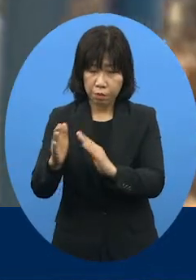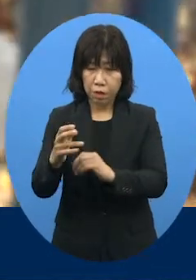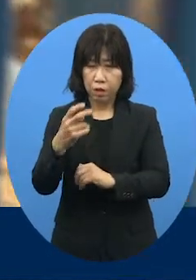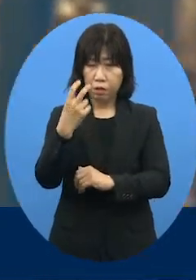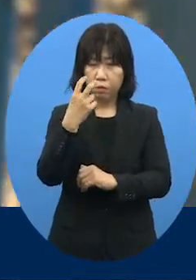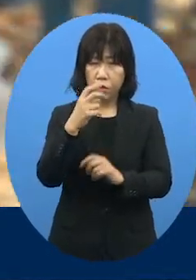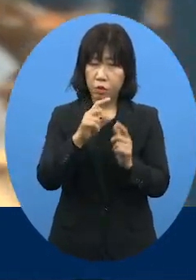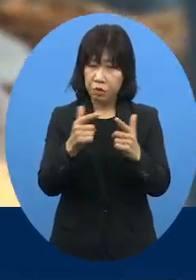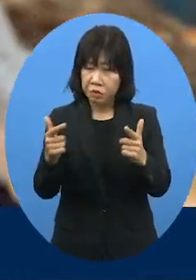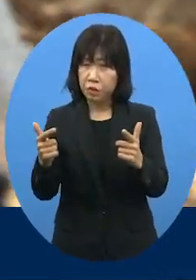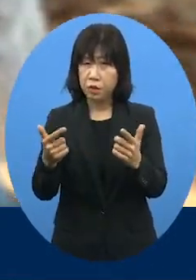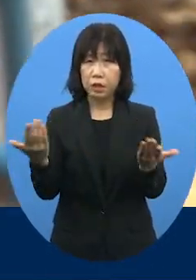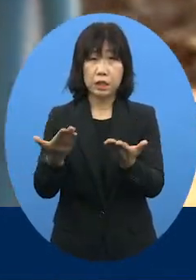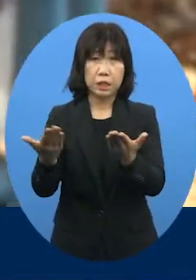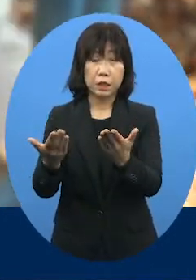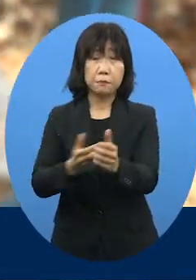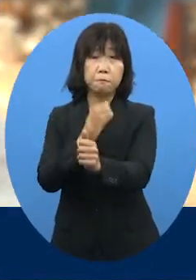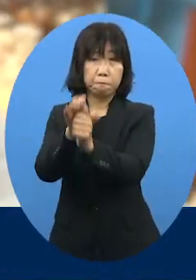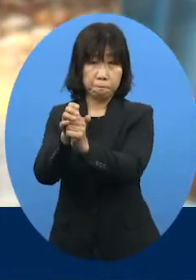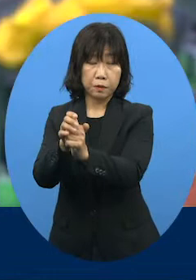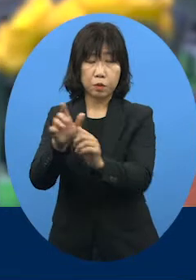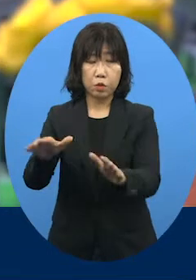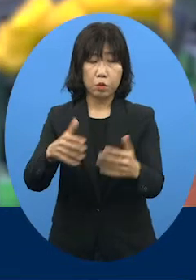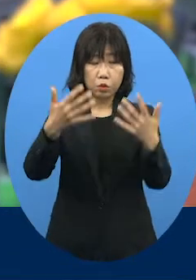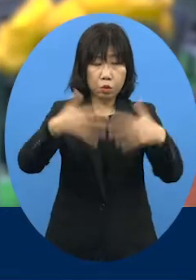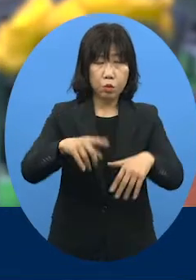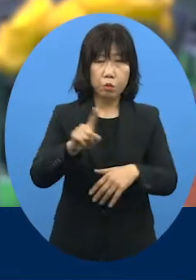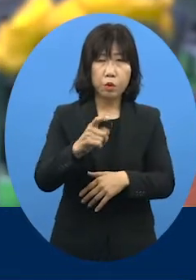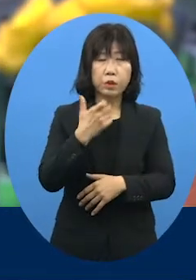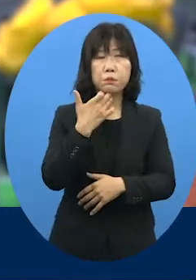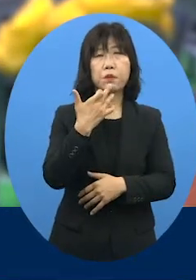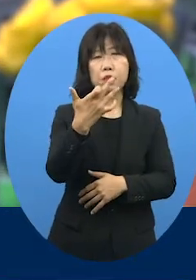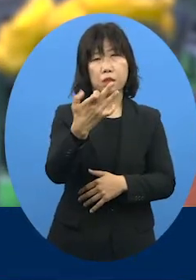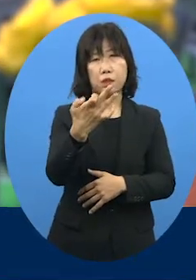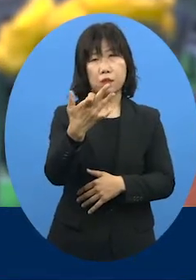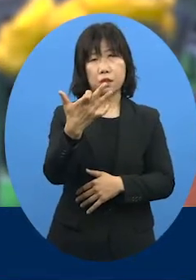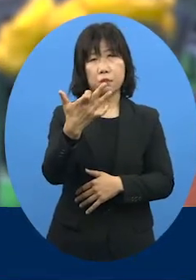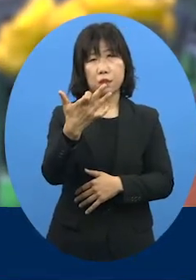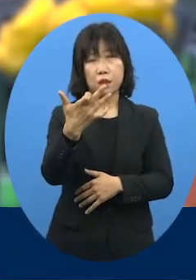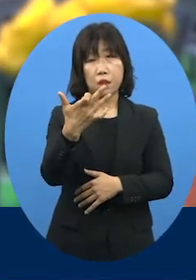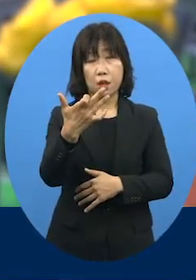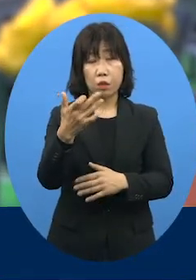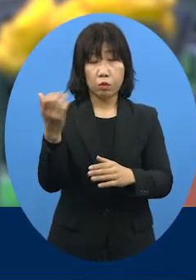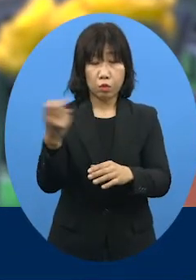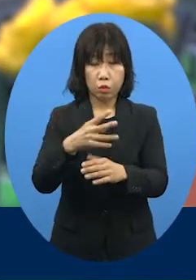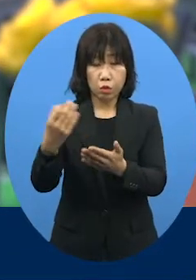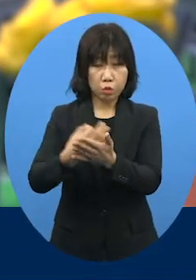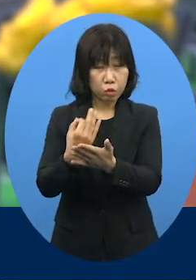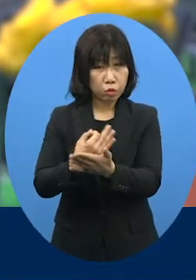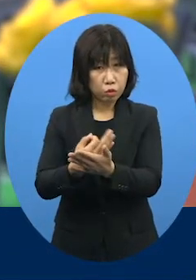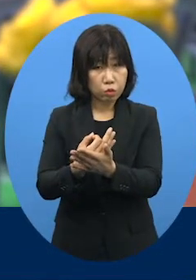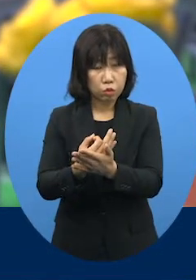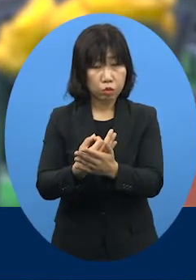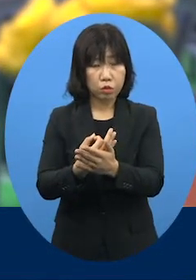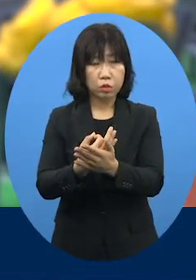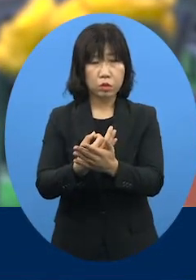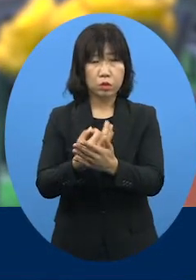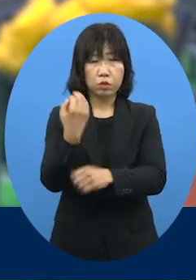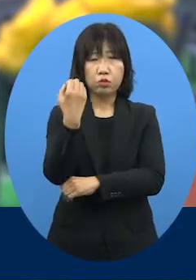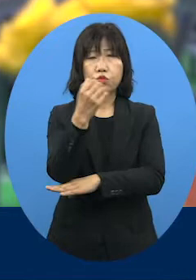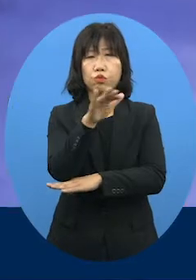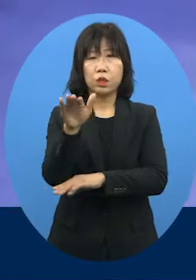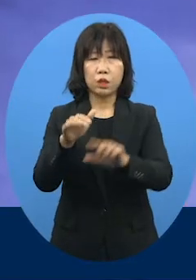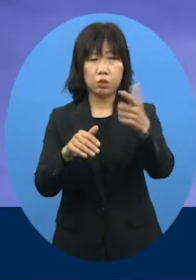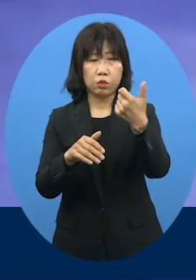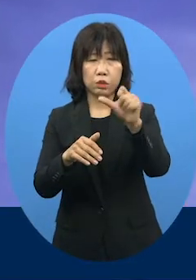등으로 신청자격은 4 없기 실 기준 만 18세 이상의 근로 능력이 있는 고민으로 가구소득이 기준 중위소득